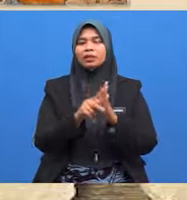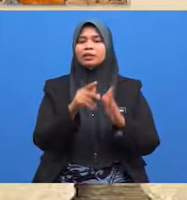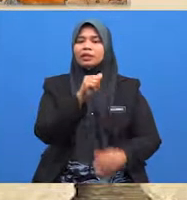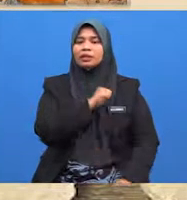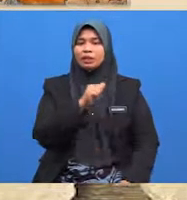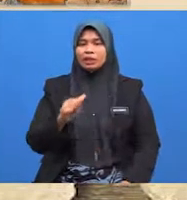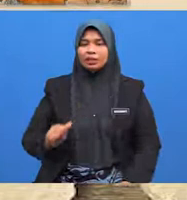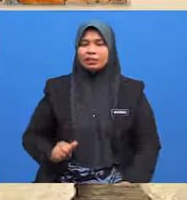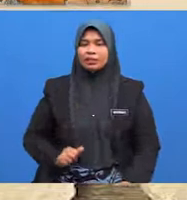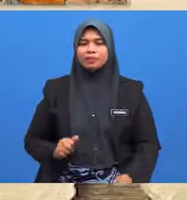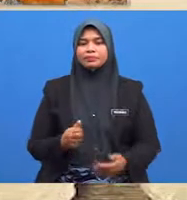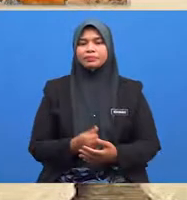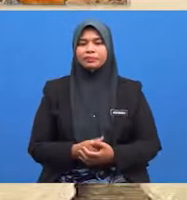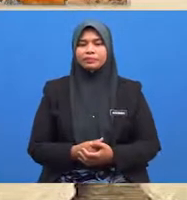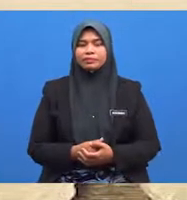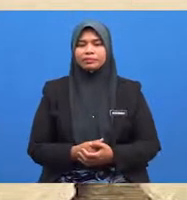Mughal itu sendiri.